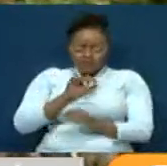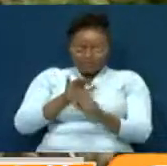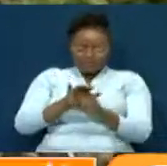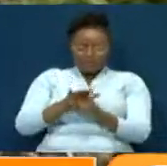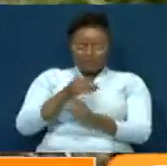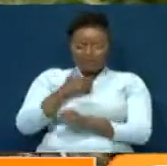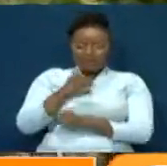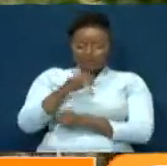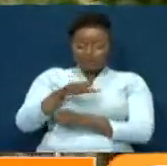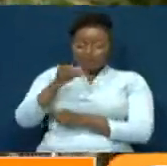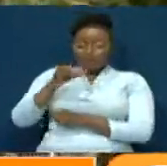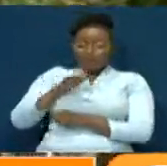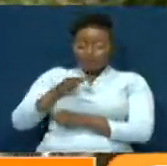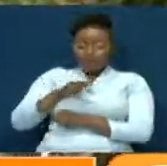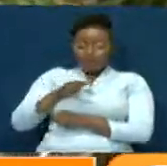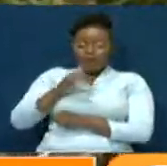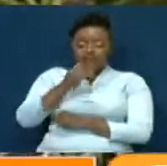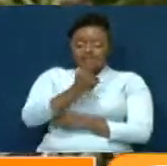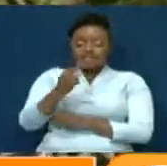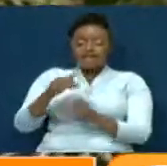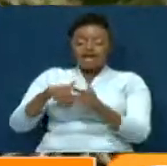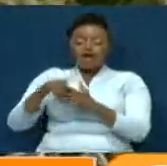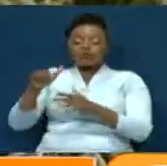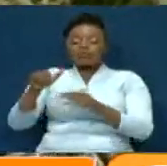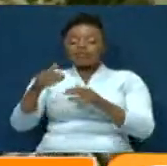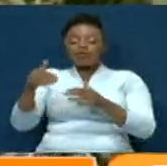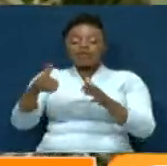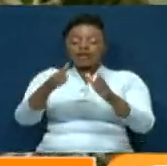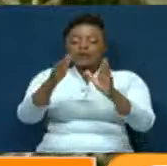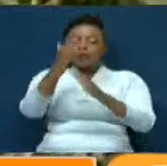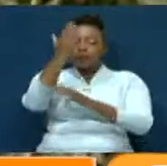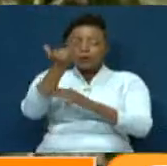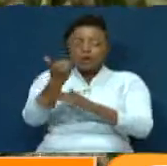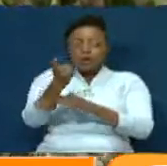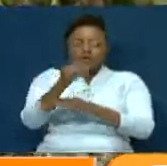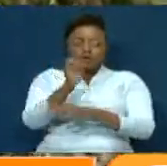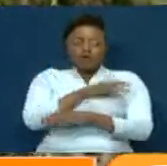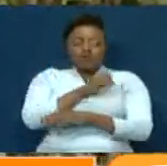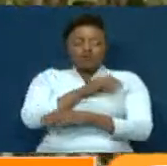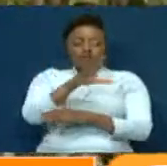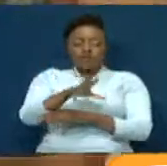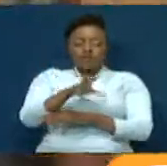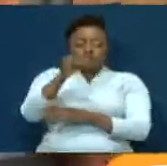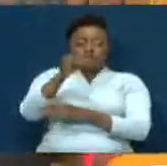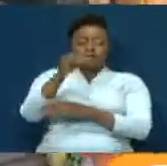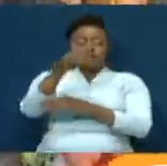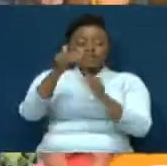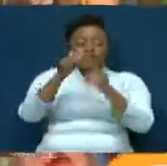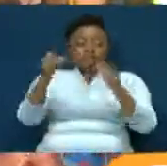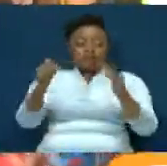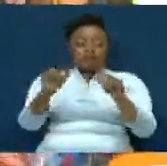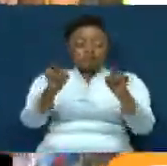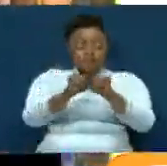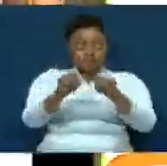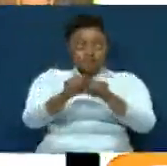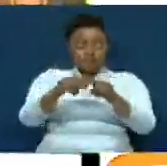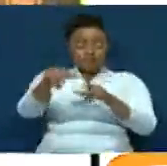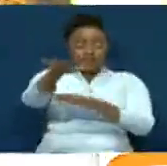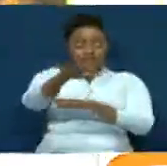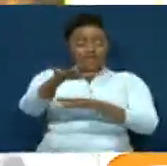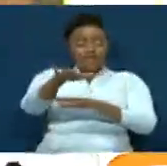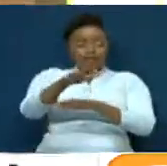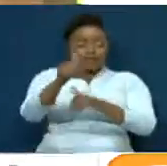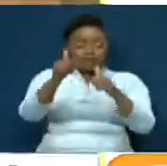time utapata wamama, kila mtu yuko nje kwa barabara cause unaogopa kupatikana kwa nyumba. Hali ni sawia katika eneo